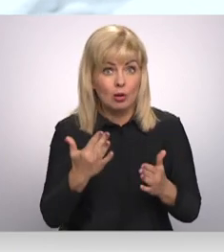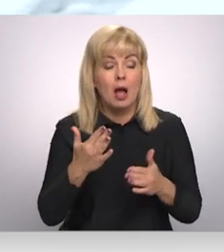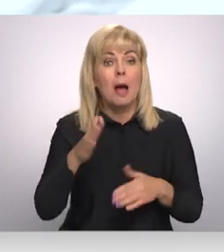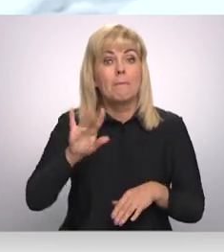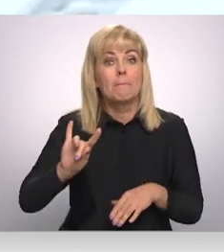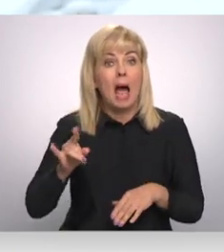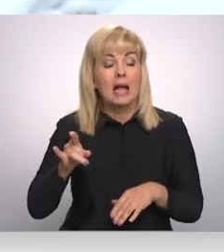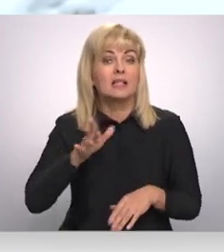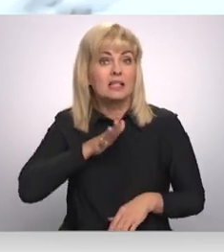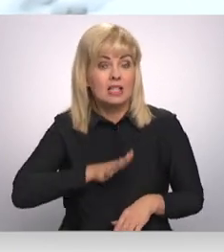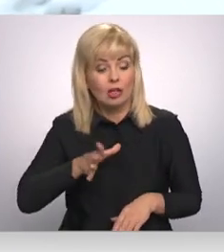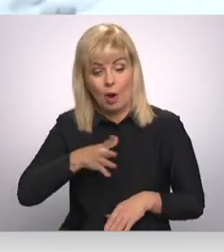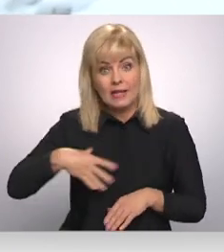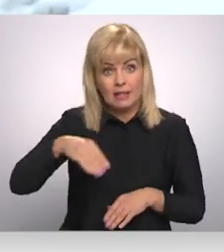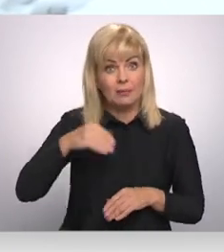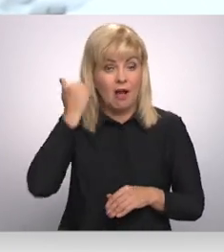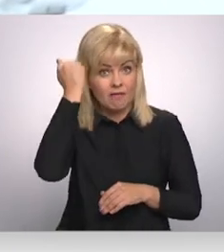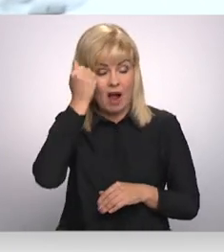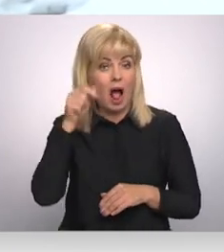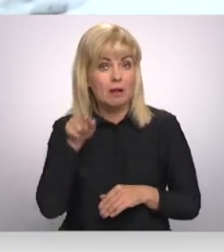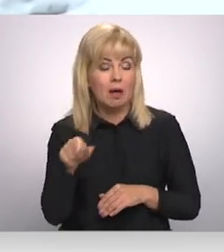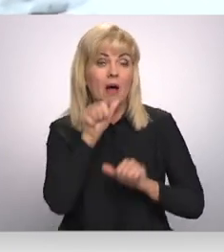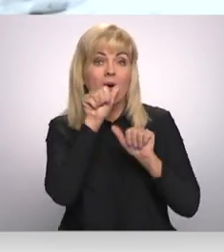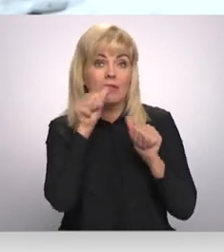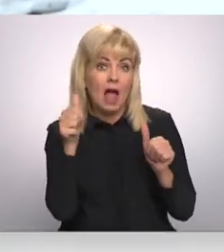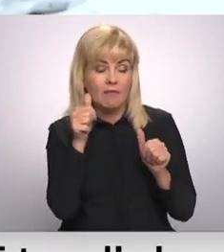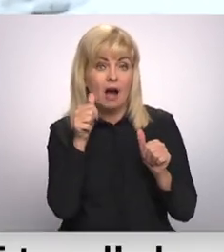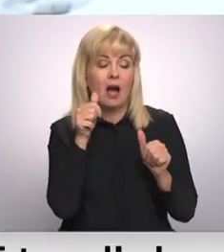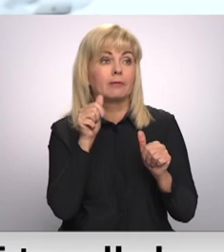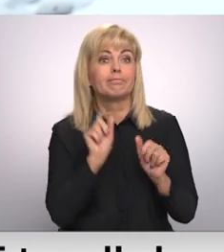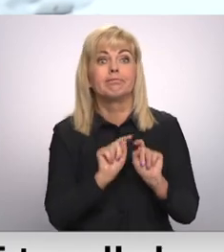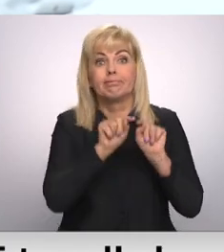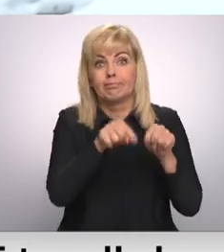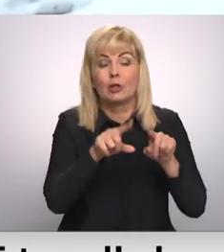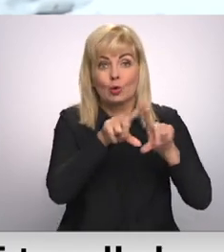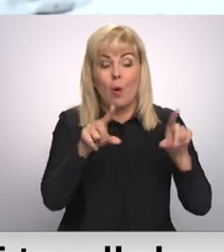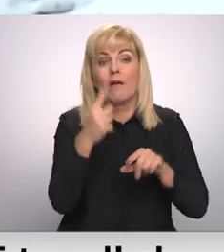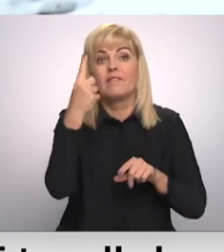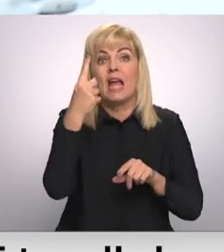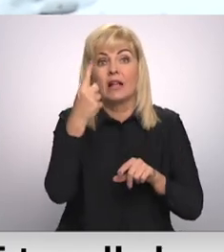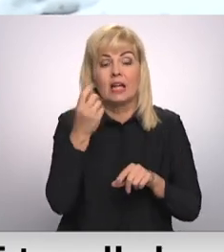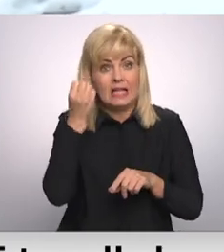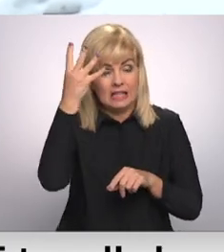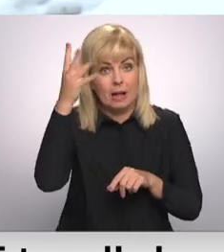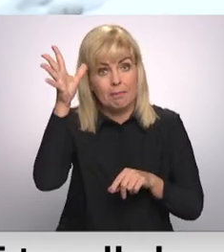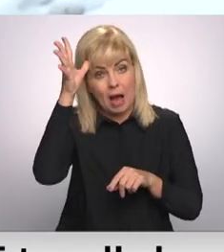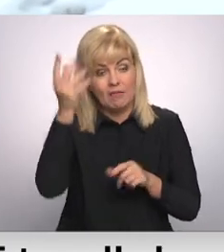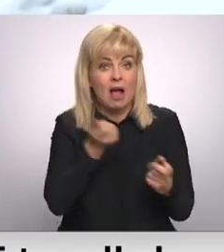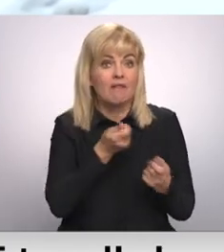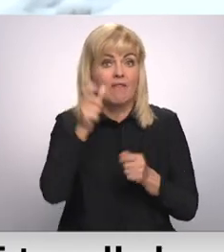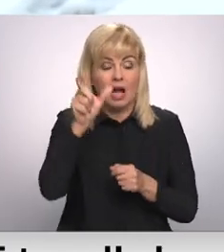cietējis, un mēs kā ģimene, jo Valmierā viņš nevar tikt nevienā skolā. Vienīgo skolu, ko man izglītības pārvaldes